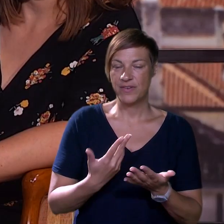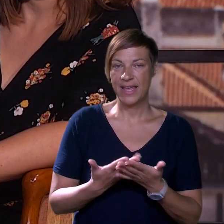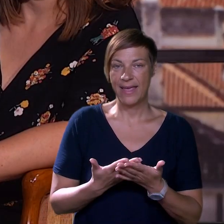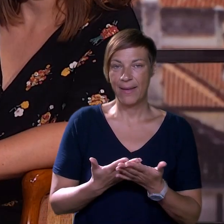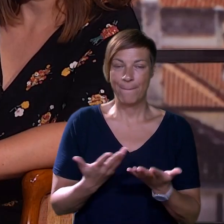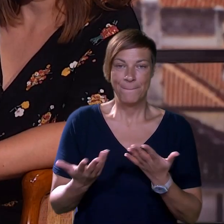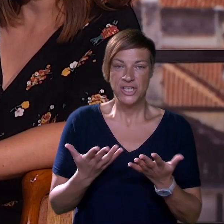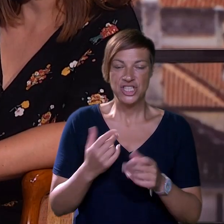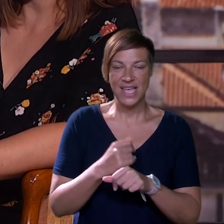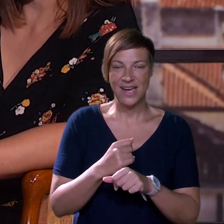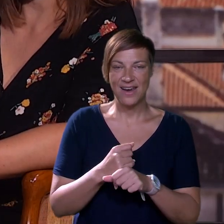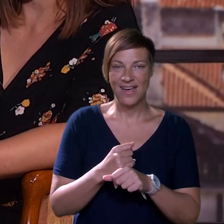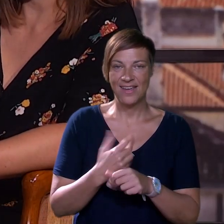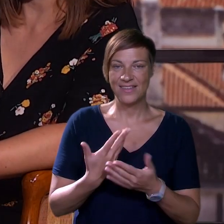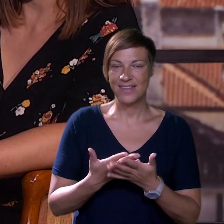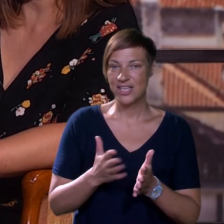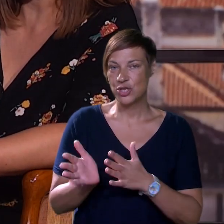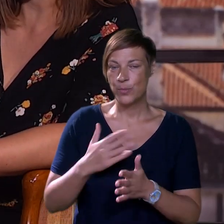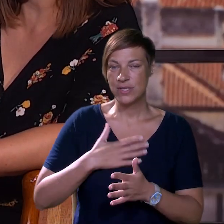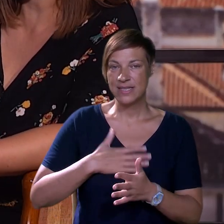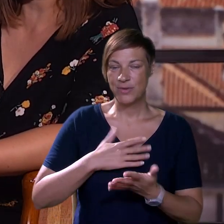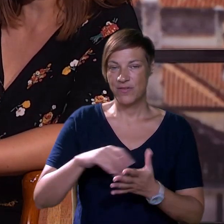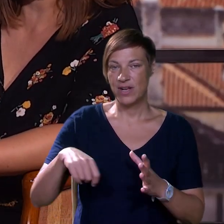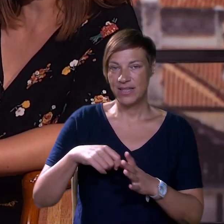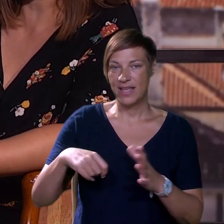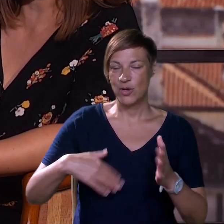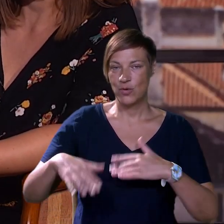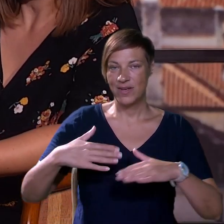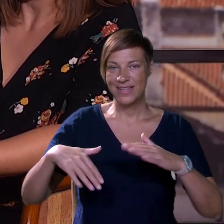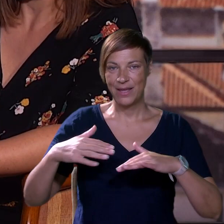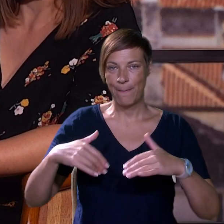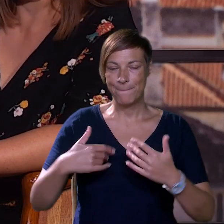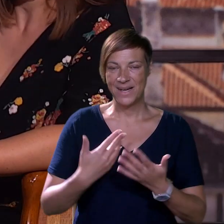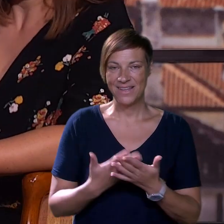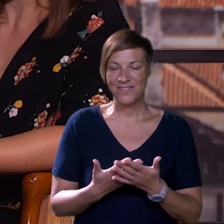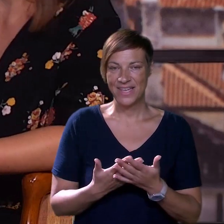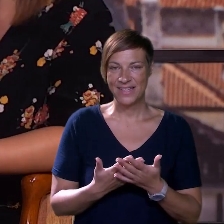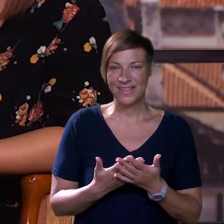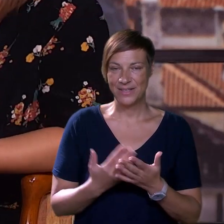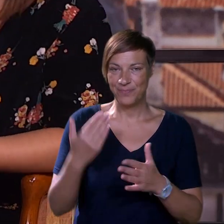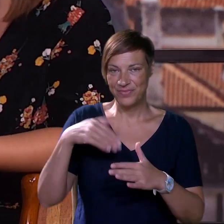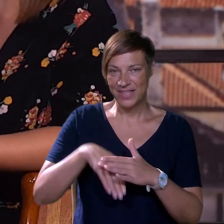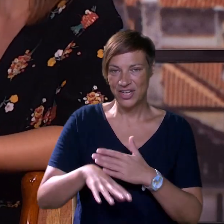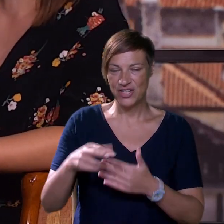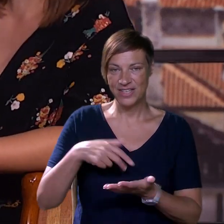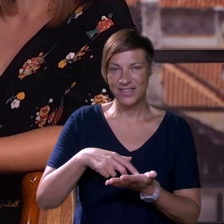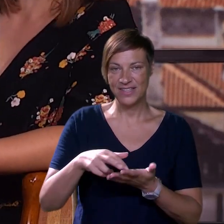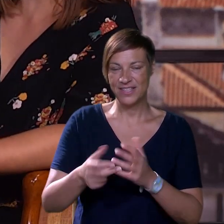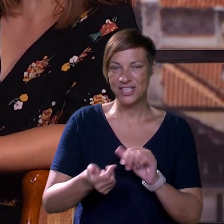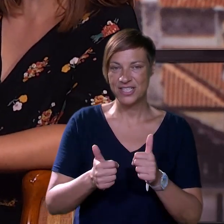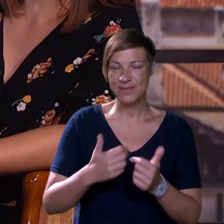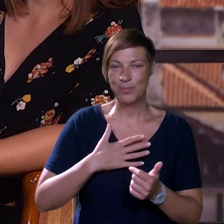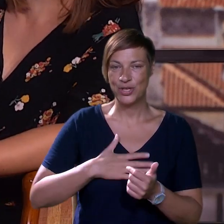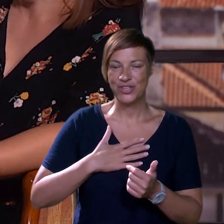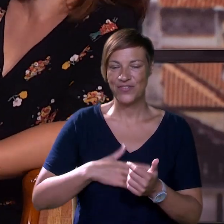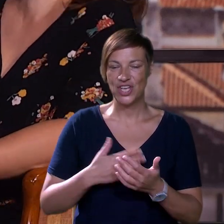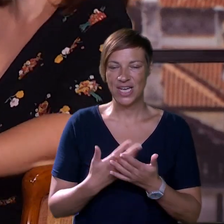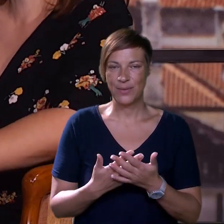čime se bavite, nešto što posebno volite, kuhati, plivati, roniti, trčati, sport